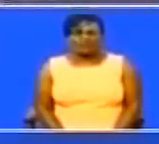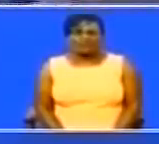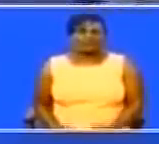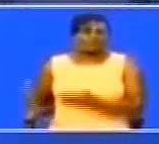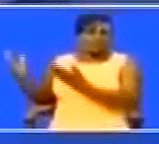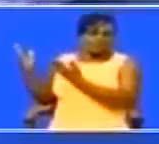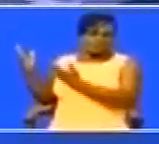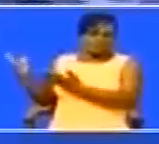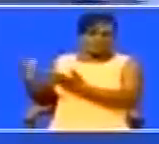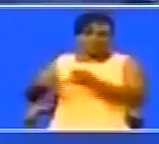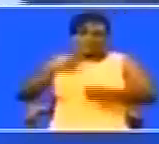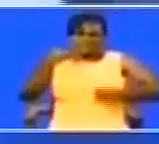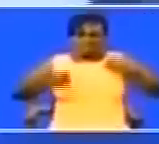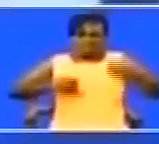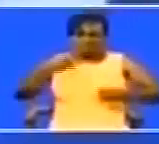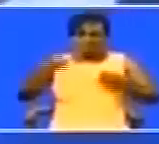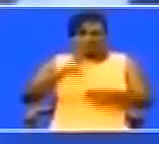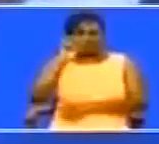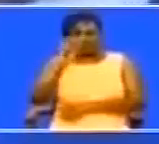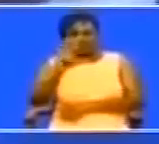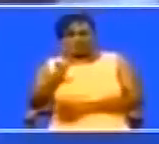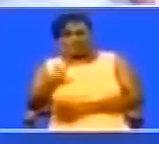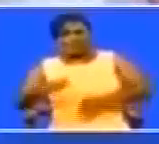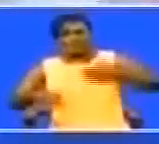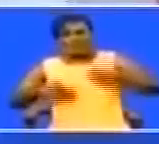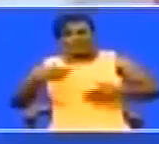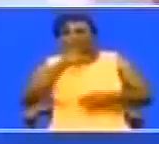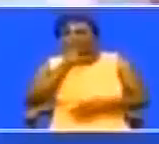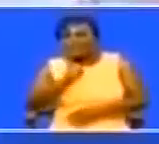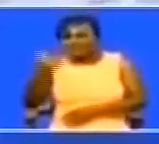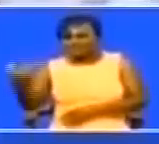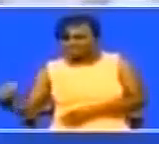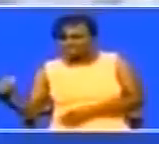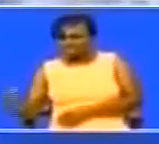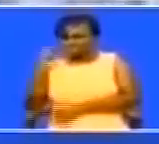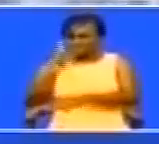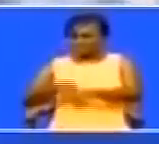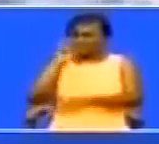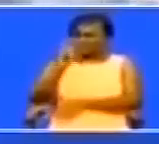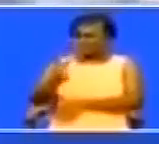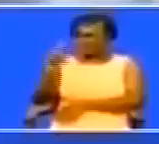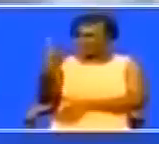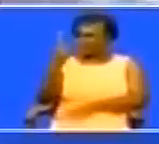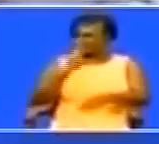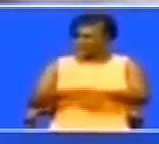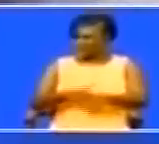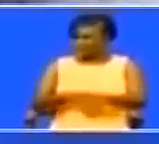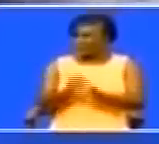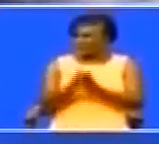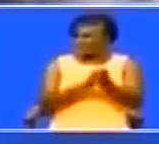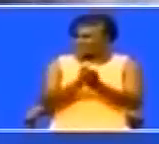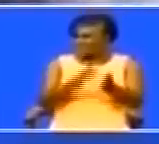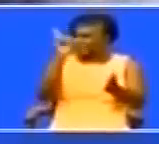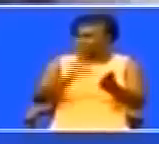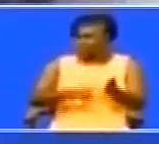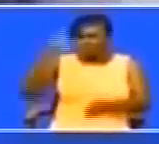Yeye huridhika sana anapobarizi kuwatazama na kucheza na vitukuu wake. Unapomtazama kwa mara ya kwanza, kinachosisimua zaidi